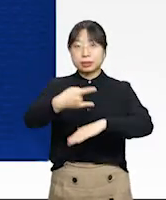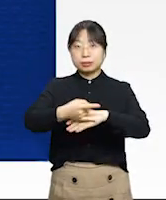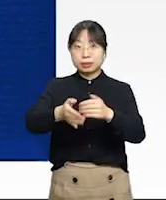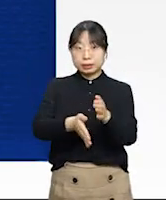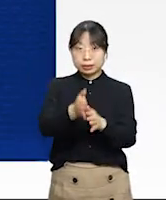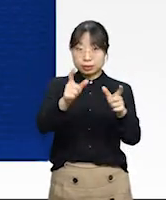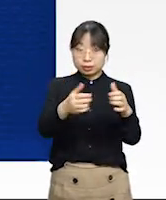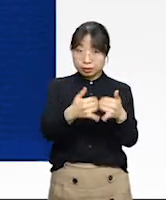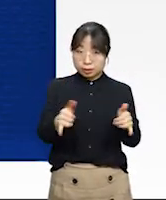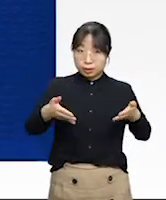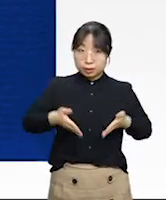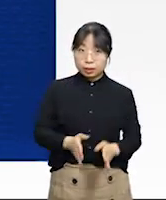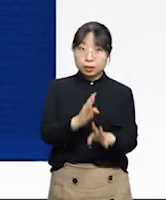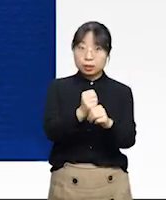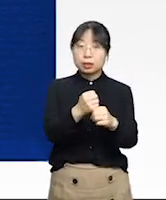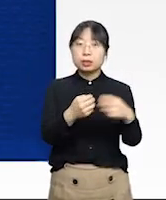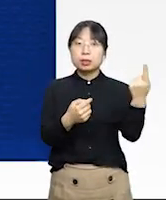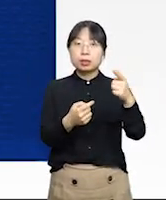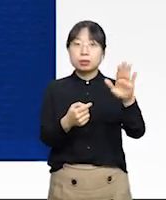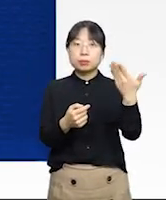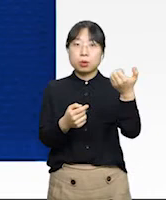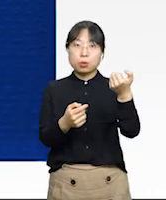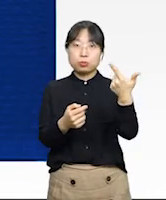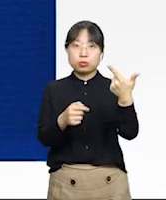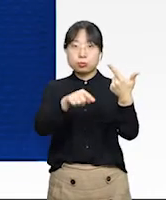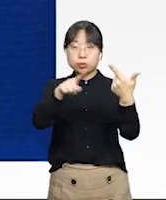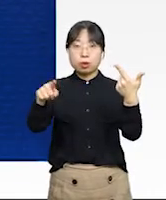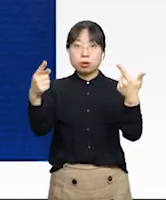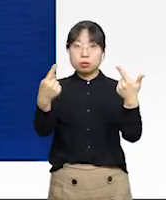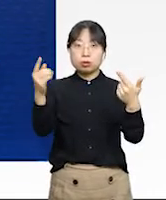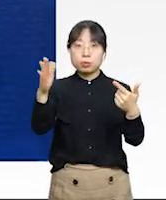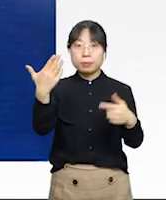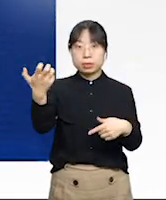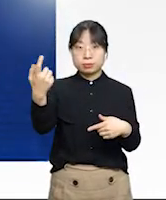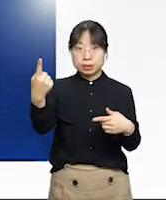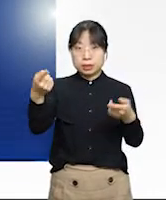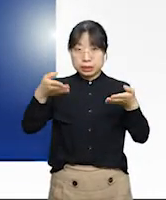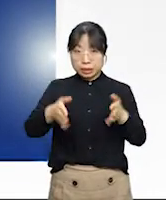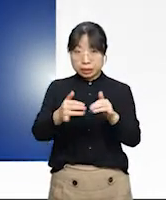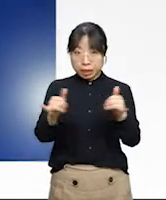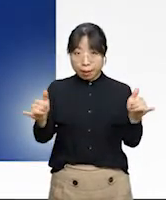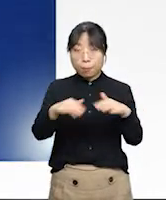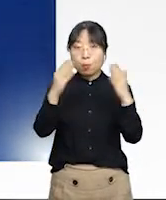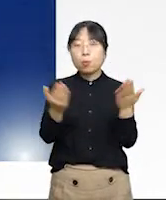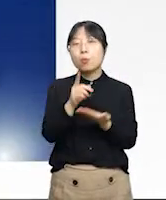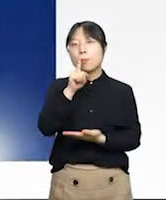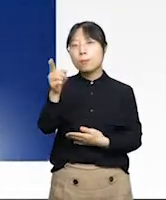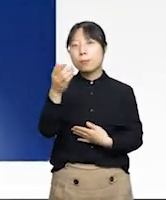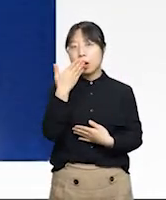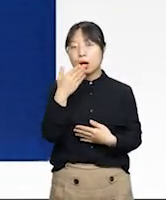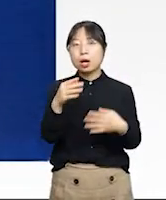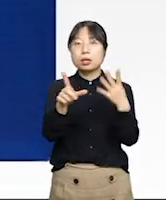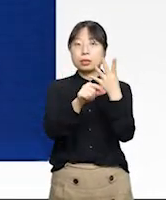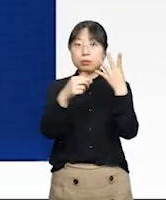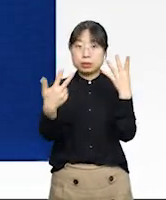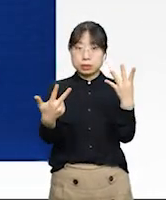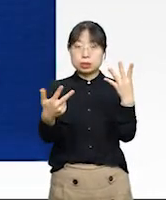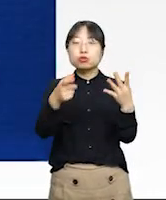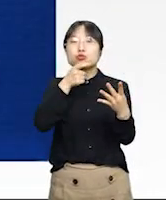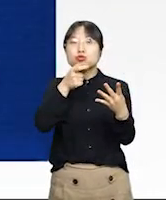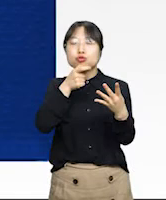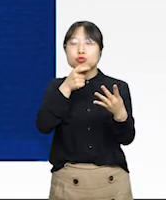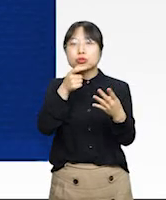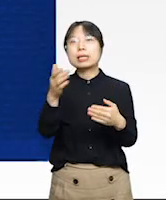중 1956년생부터 1981년생까지 신청하실 수 있으며 신청기간은 4월 7일